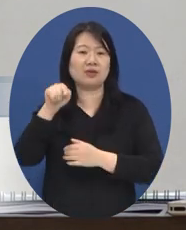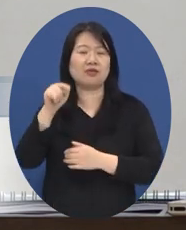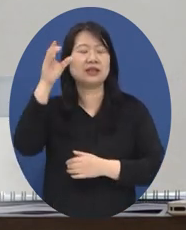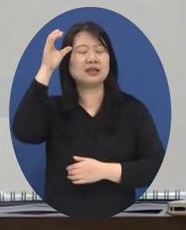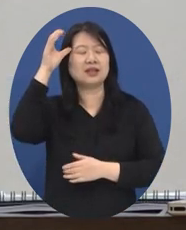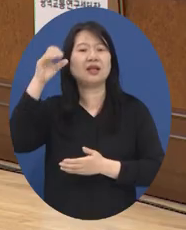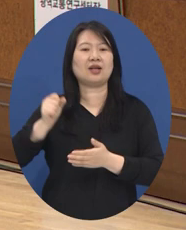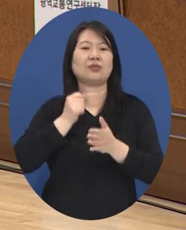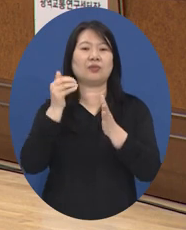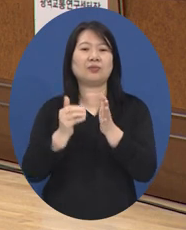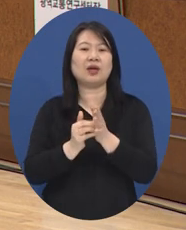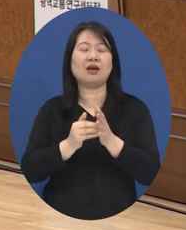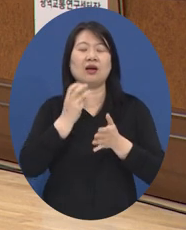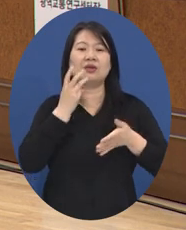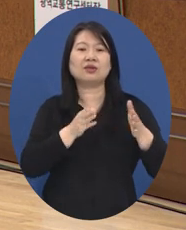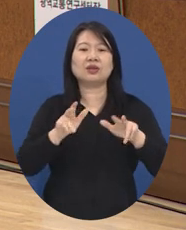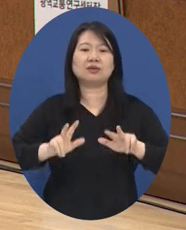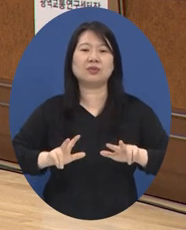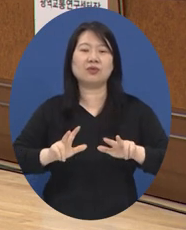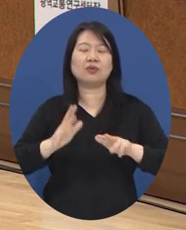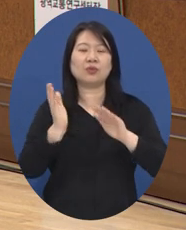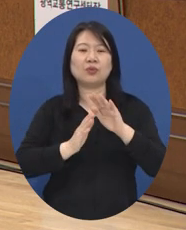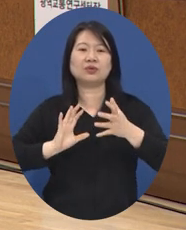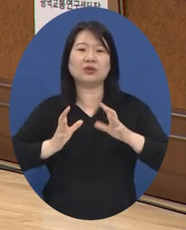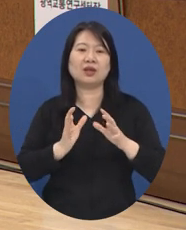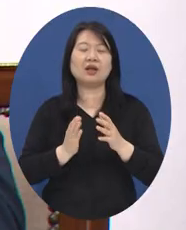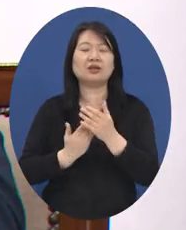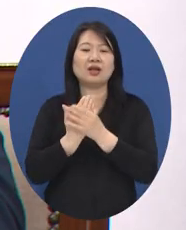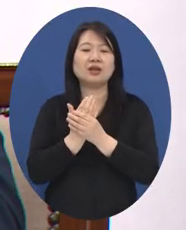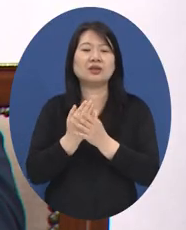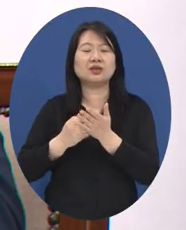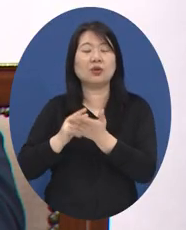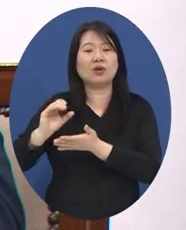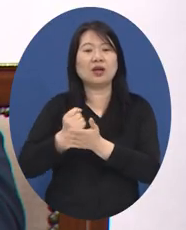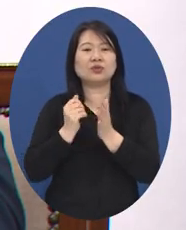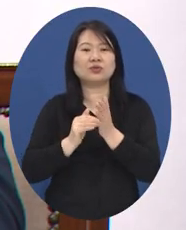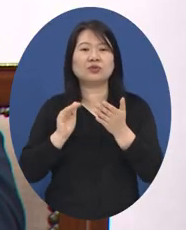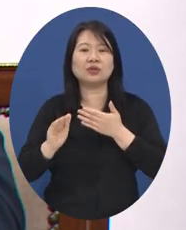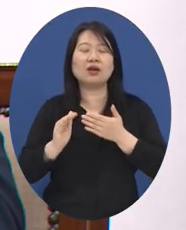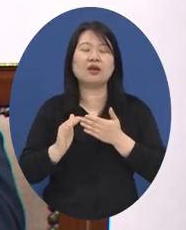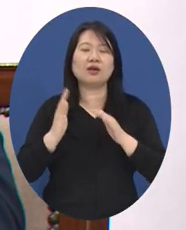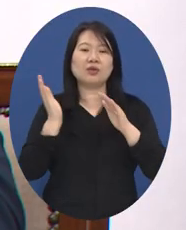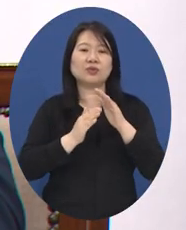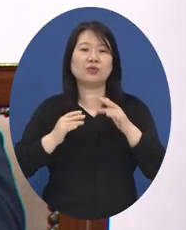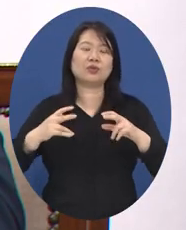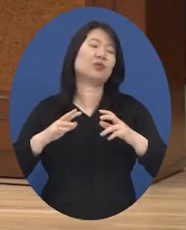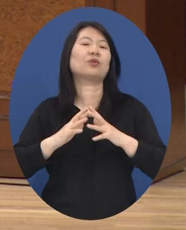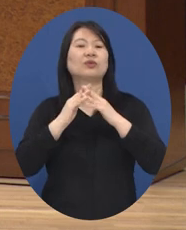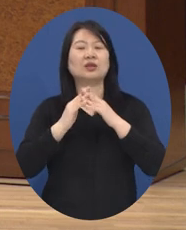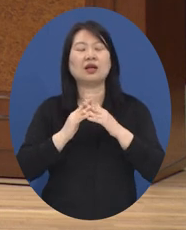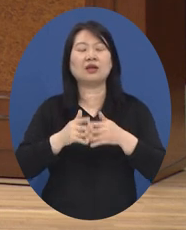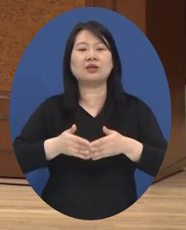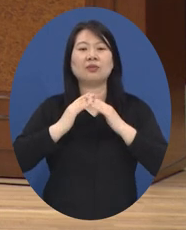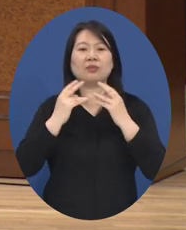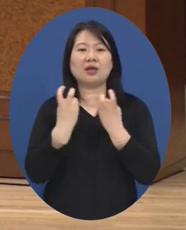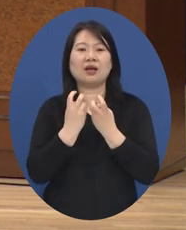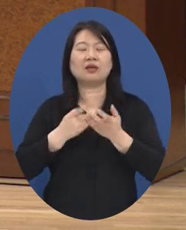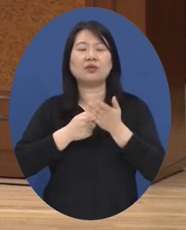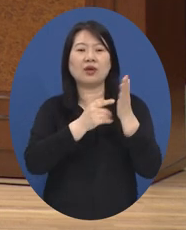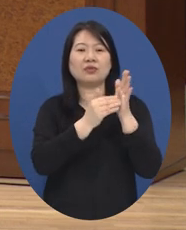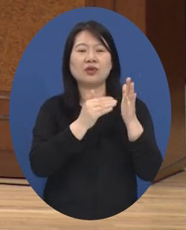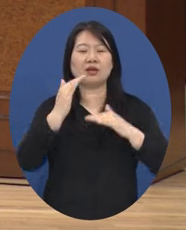것으로 기대됩니다. 경기도는 이번 공청회에서 나온 의견들을 수렴해 경기교통공사 설립 방향에 반영하고